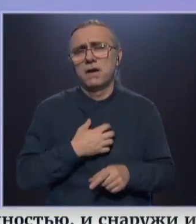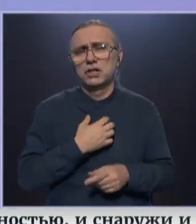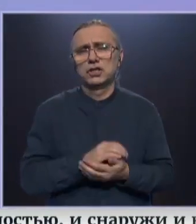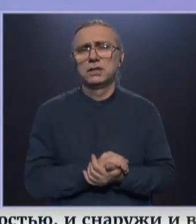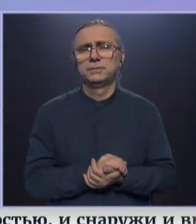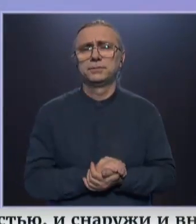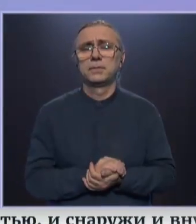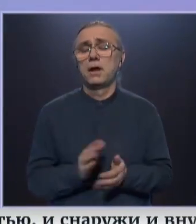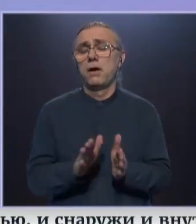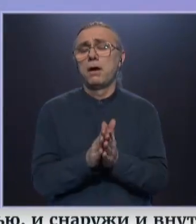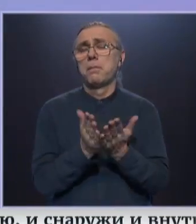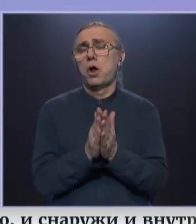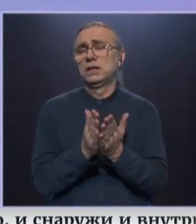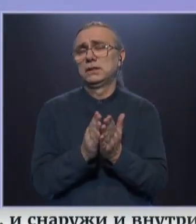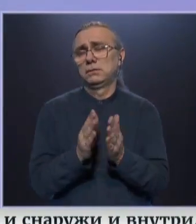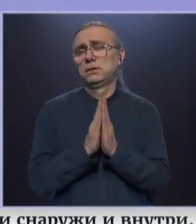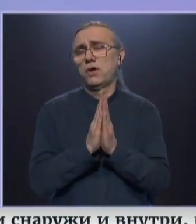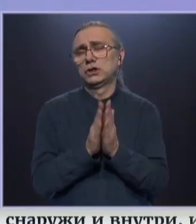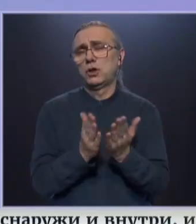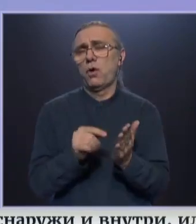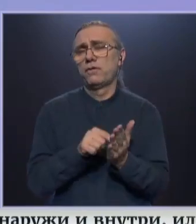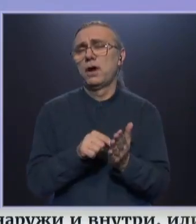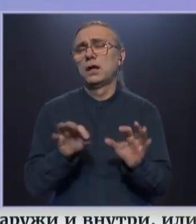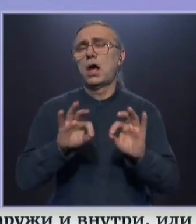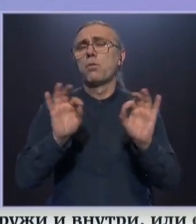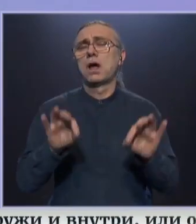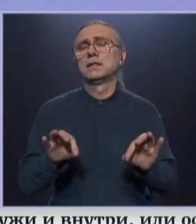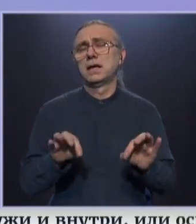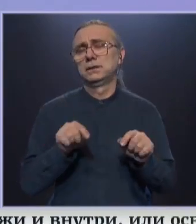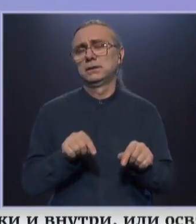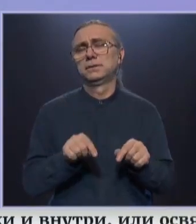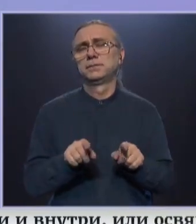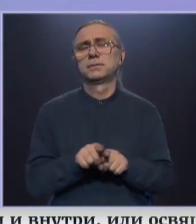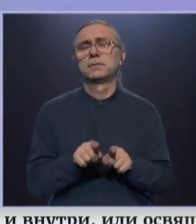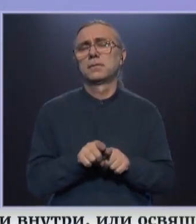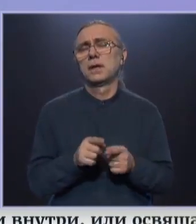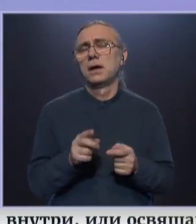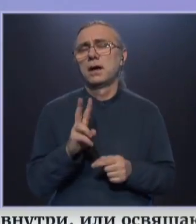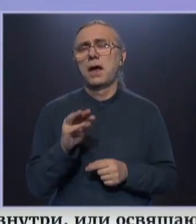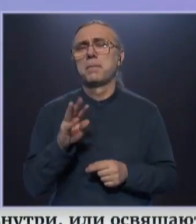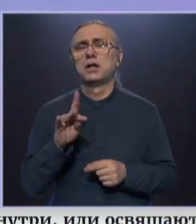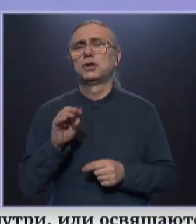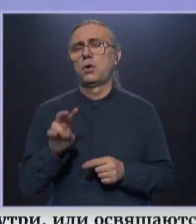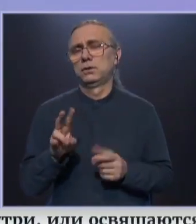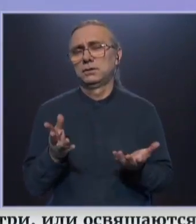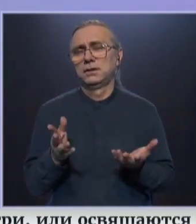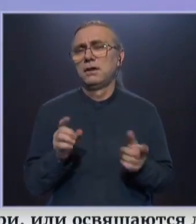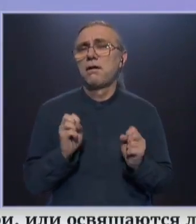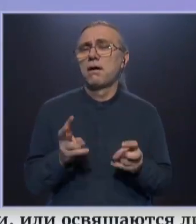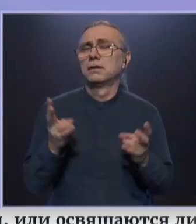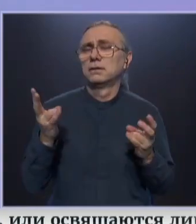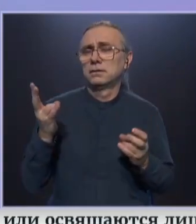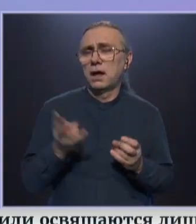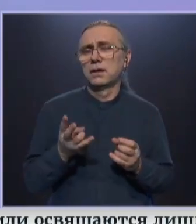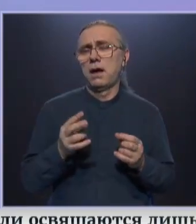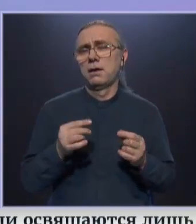дан образец, назовем его камертоном, то есть вот как надо молиться. Но,